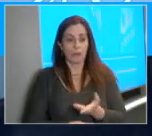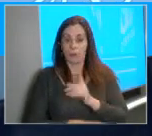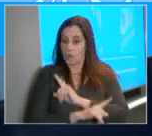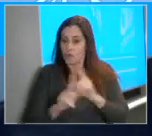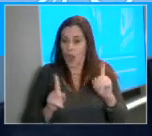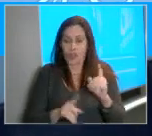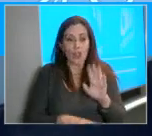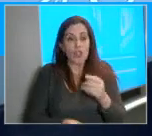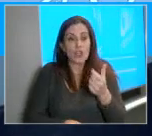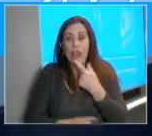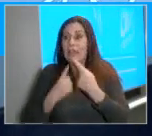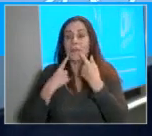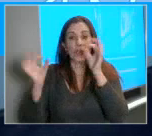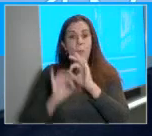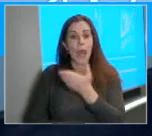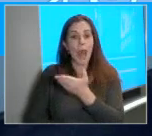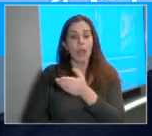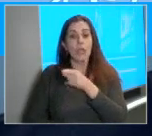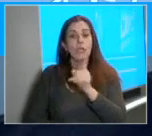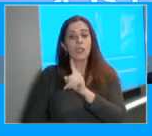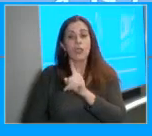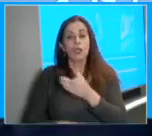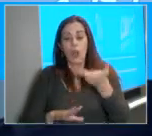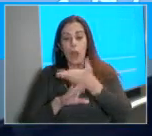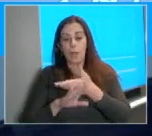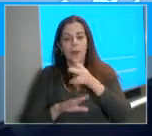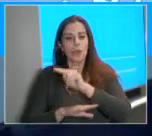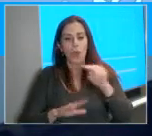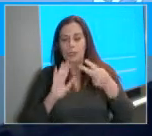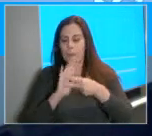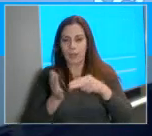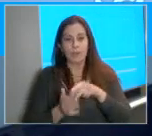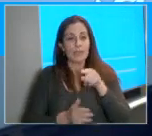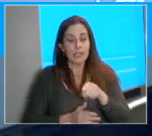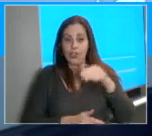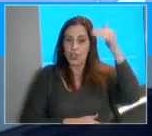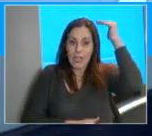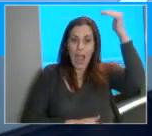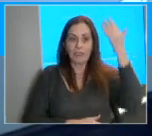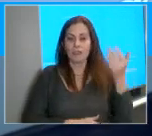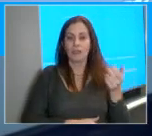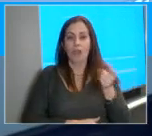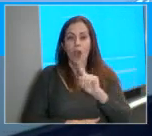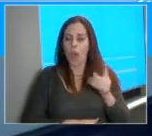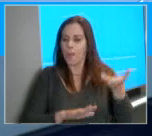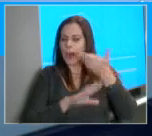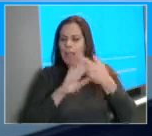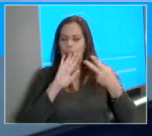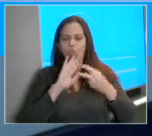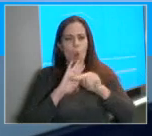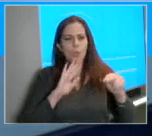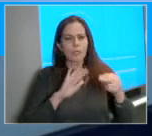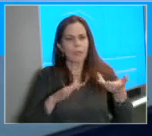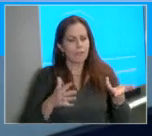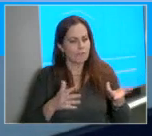שאסור לרגע אפילו לנהל אותו מסר מתן, עצם זה שלא מעלים נושאים מדיניים על הפרק, עצם זה שגנץ לא מעלה נושא מדיני